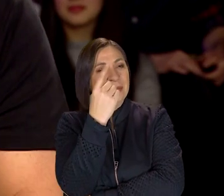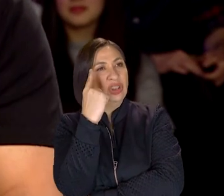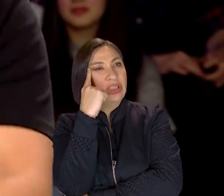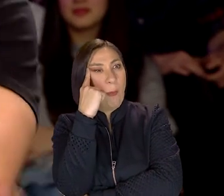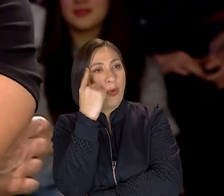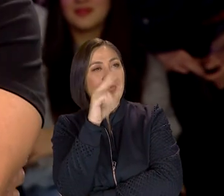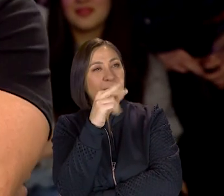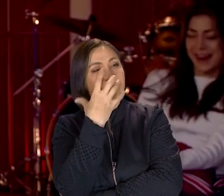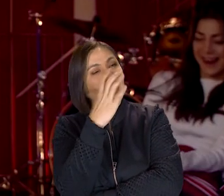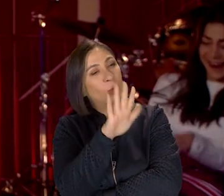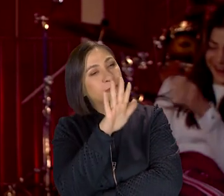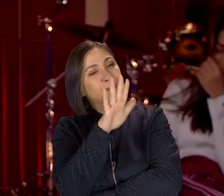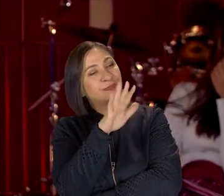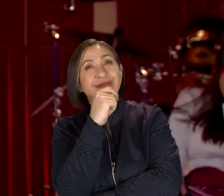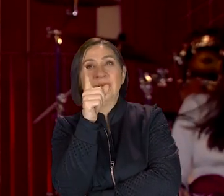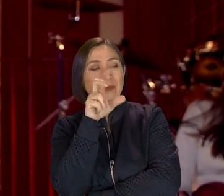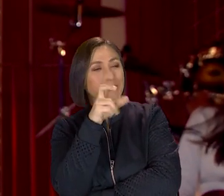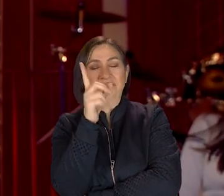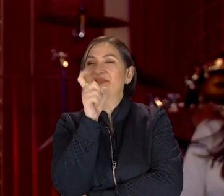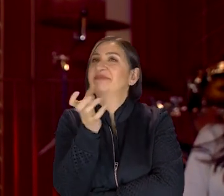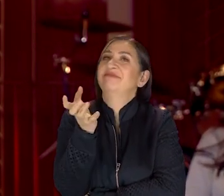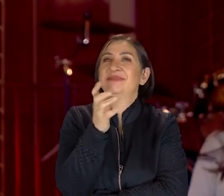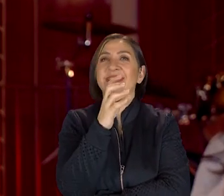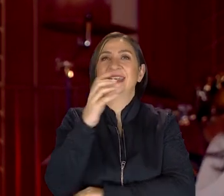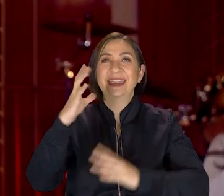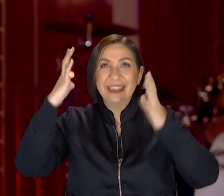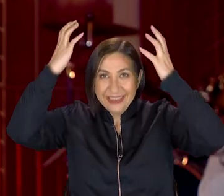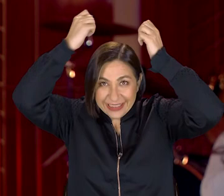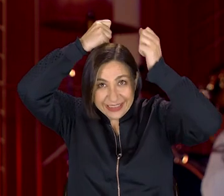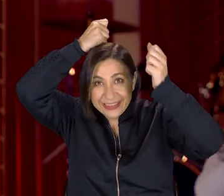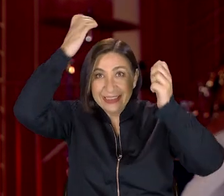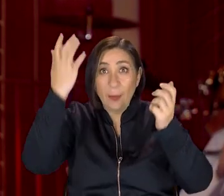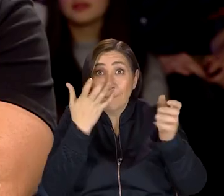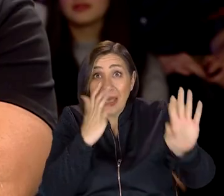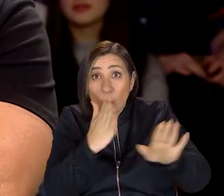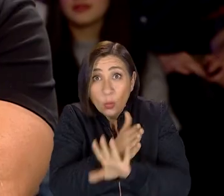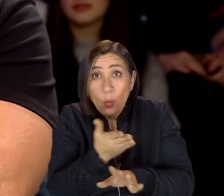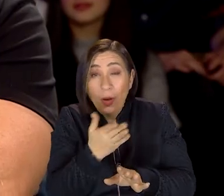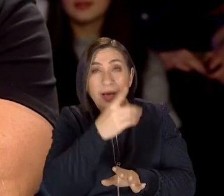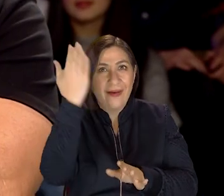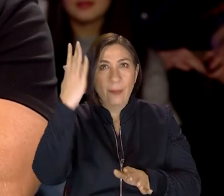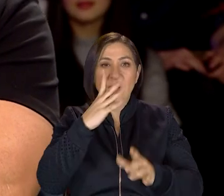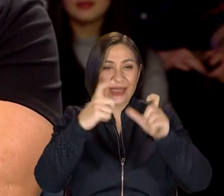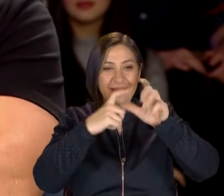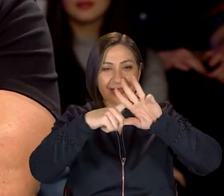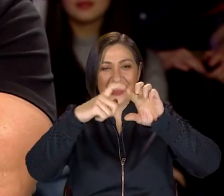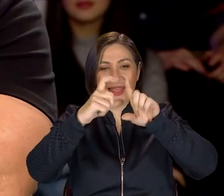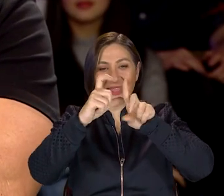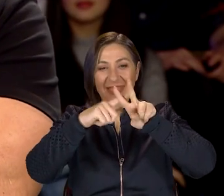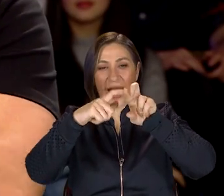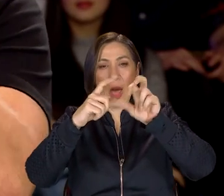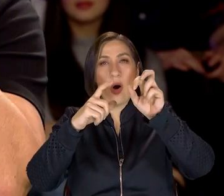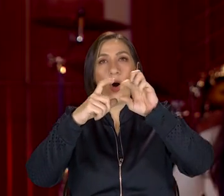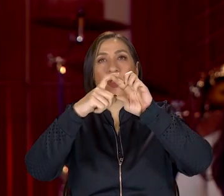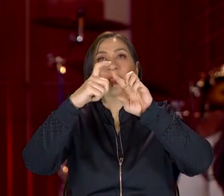Japon. Bekliyor. Saçlarız o günler. Ve bekliyor yani. Ve o günlerdeki Serdar'ı hayal et. Yani.